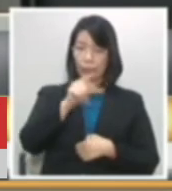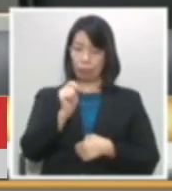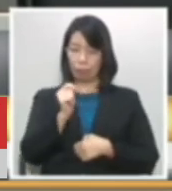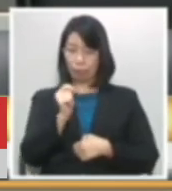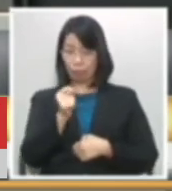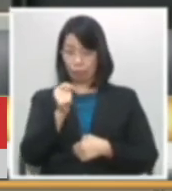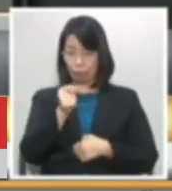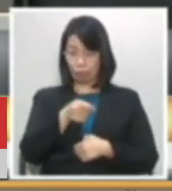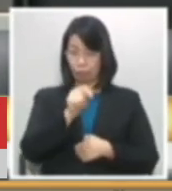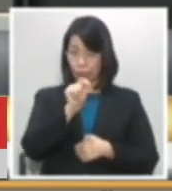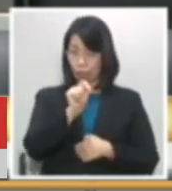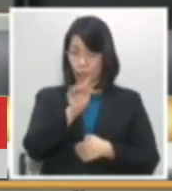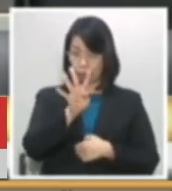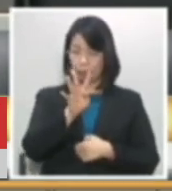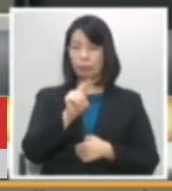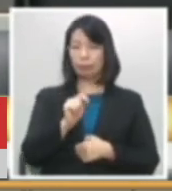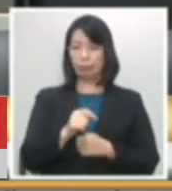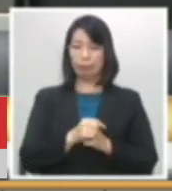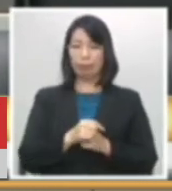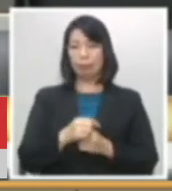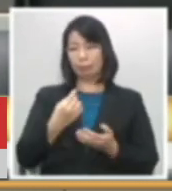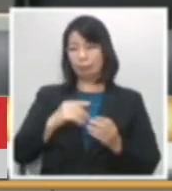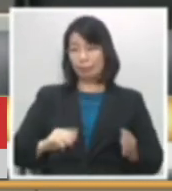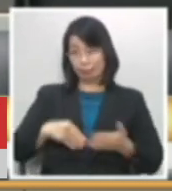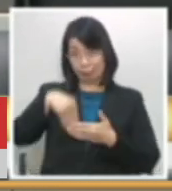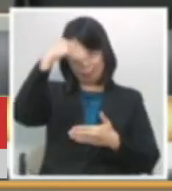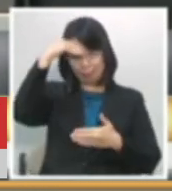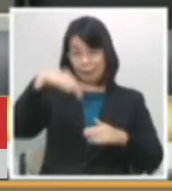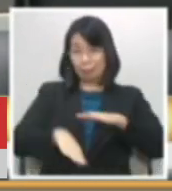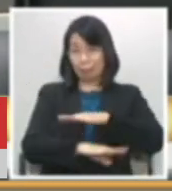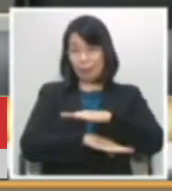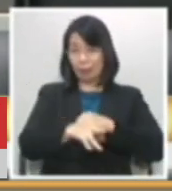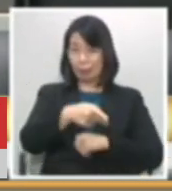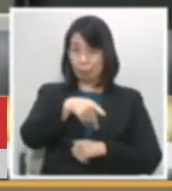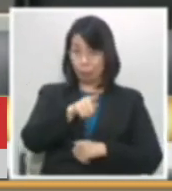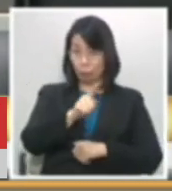ำนักงานคณะกรรมการการศึกษาขั้นพื้นฐานได้รับงบประมาณทั้งสิ้น